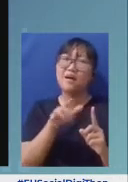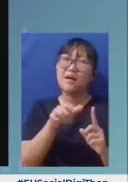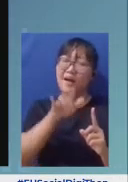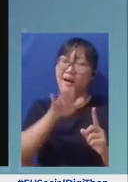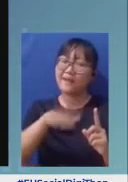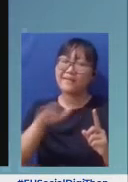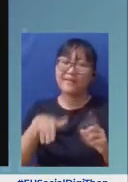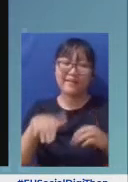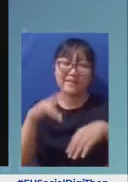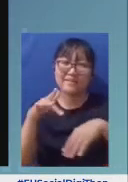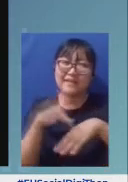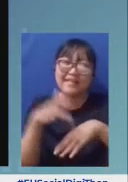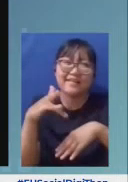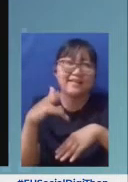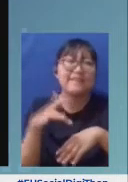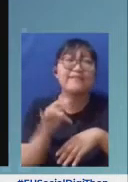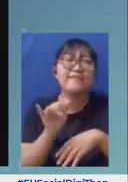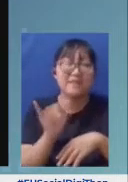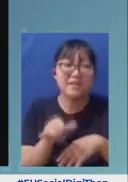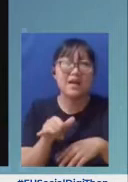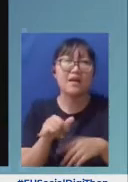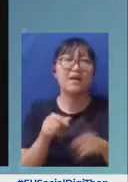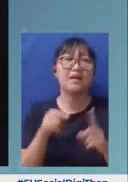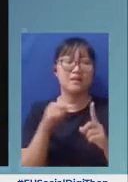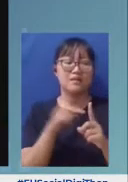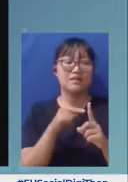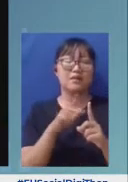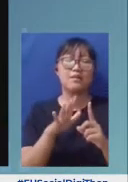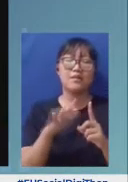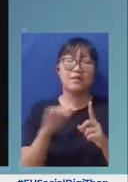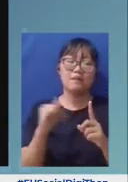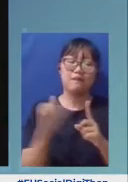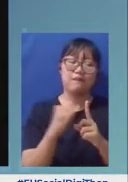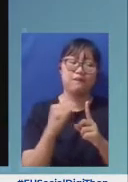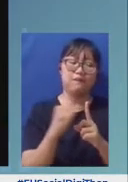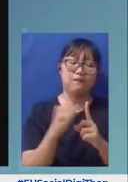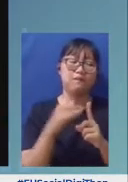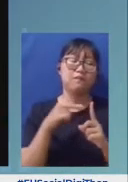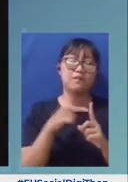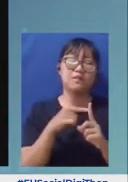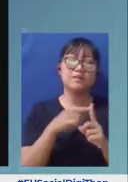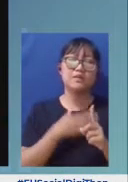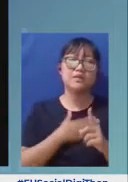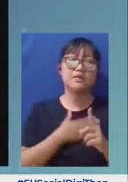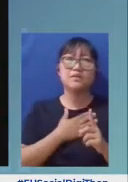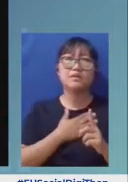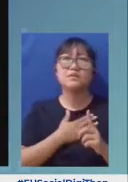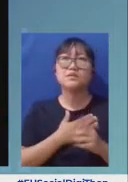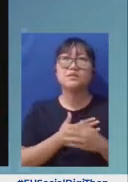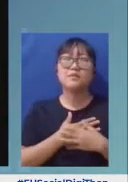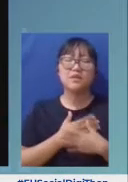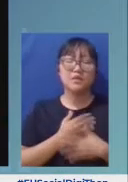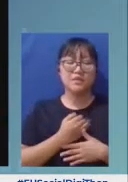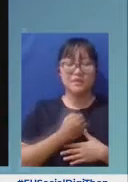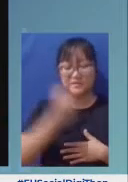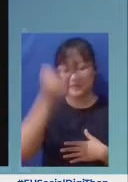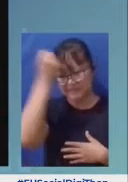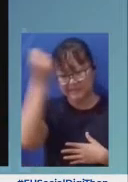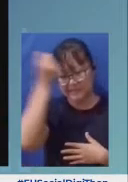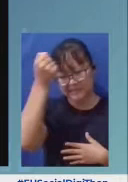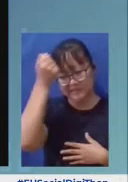sensitif ya. Dia sampai pada akhirnya, wow, dia mukul-mukul kepalanya